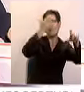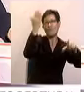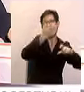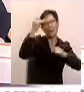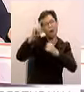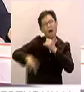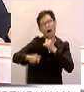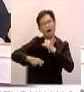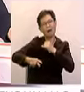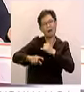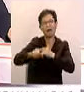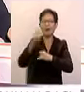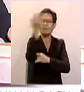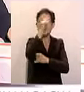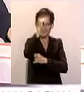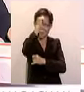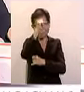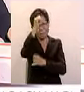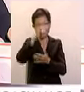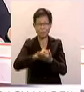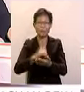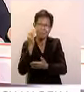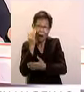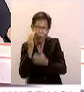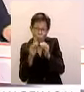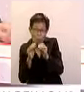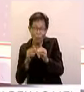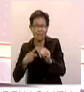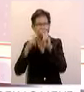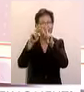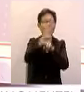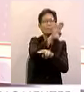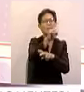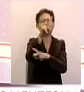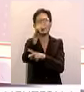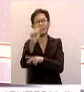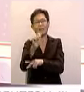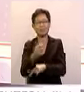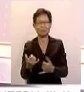lakonan legenda filem Tamil itu. Sayang sekali. Nak tahu selanjutnya, kita saksikan Biriva.